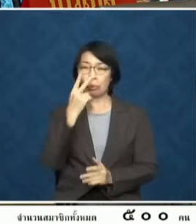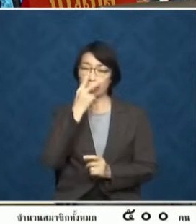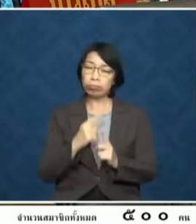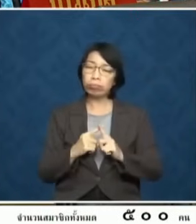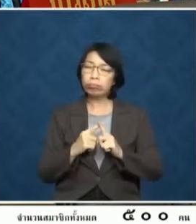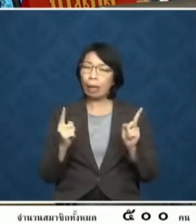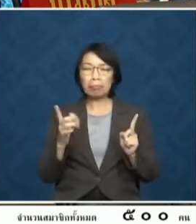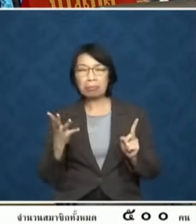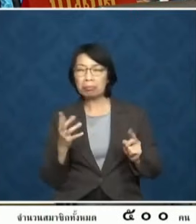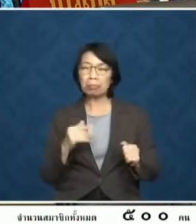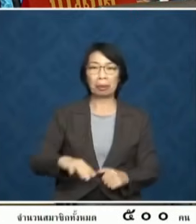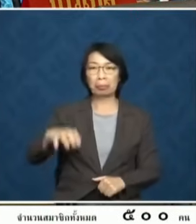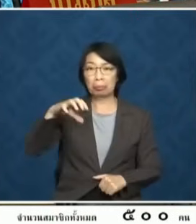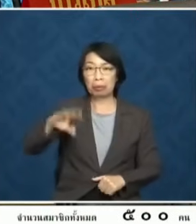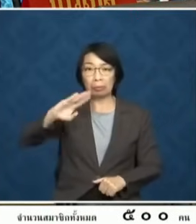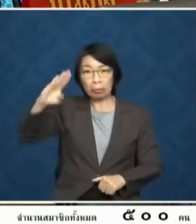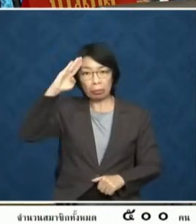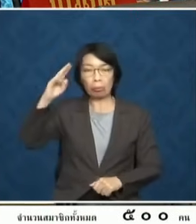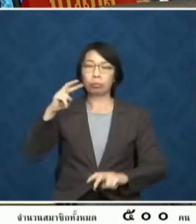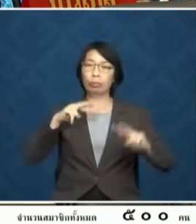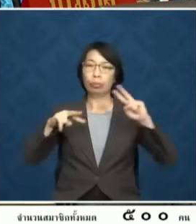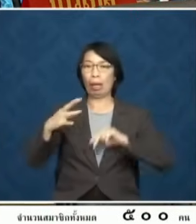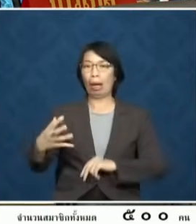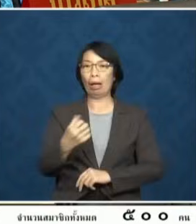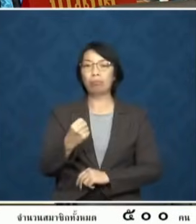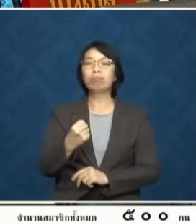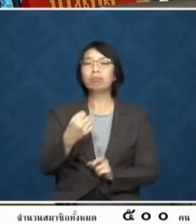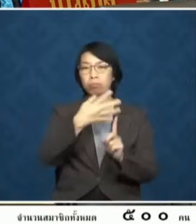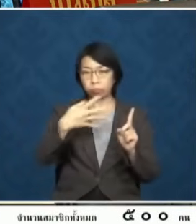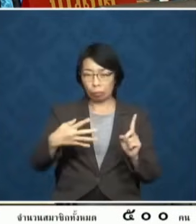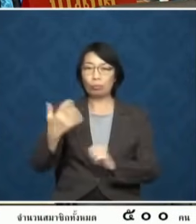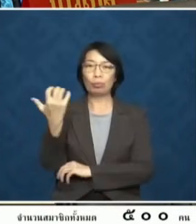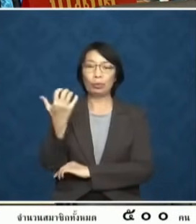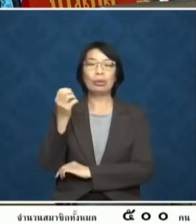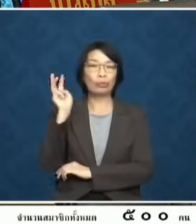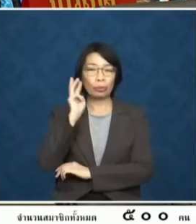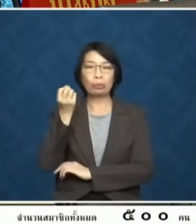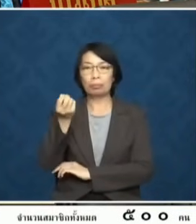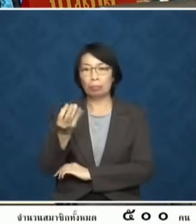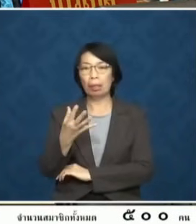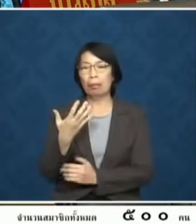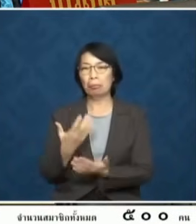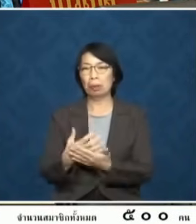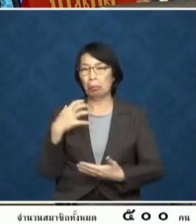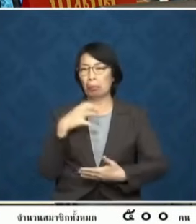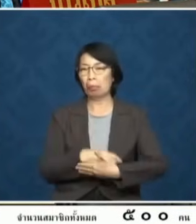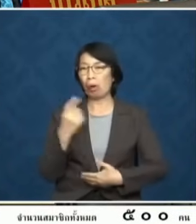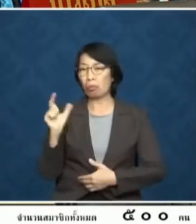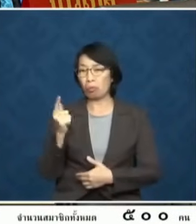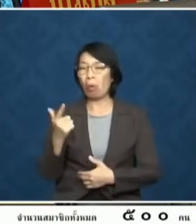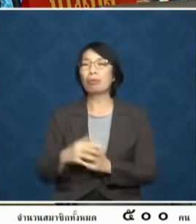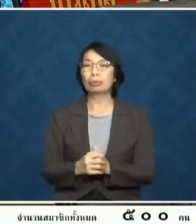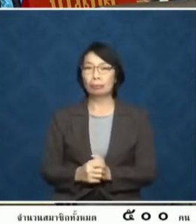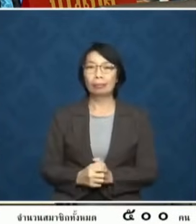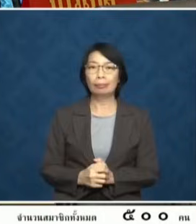บอกว่ากองทัพเป็นผู้ครูบองครอบครององขุ่มทรัพย์สื่อที่ขึ้นชื่อว่าเป็นขลุ่มทองธุรกิจโครงข่ายทีวี